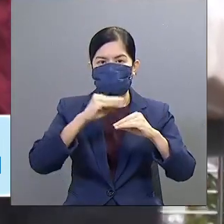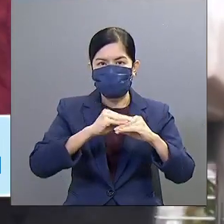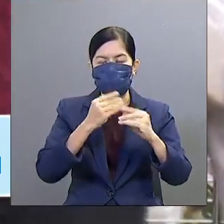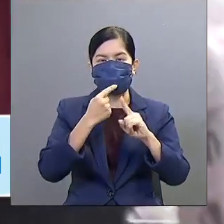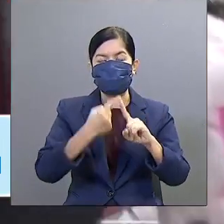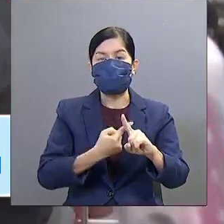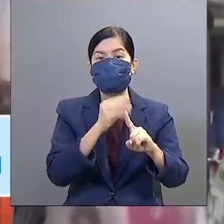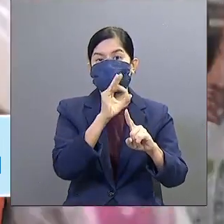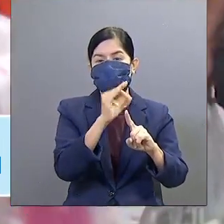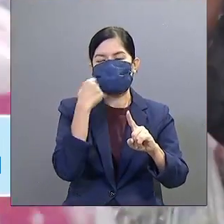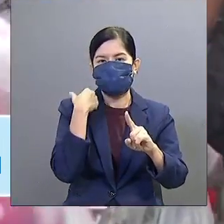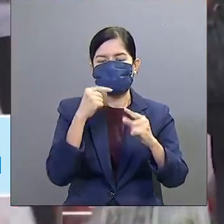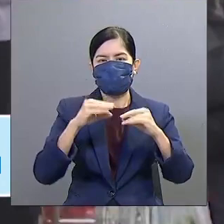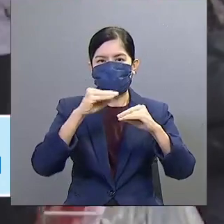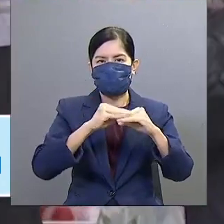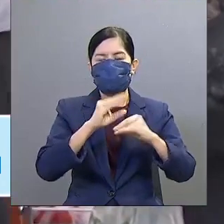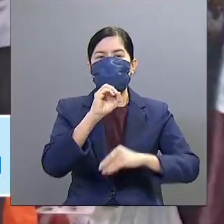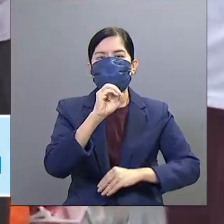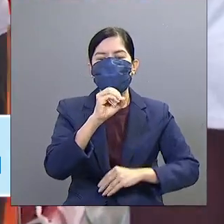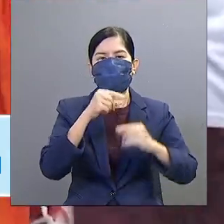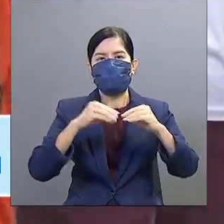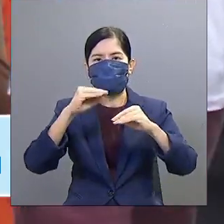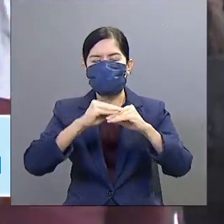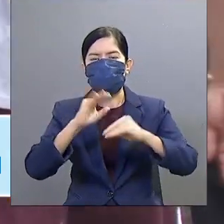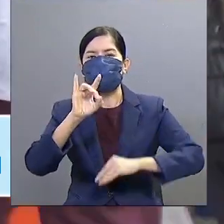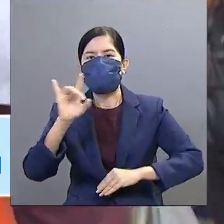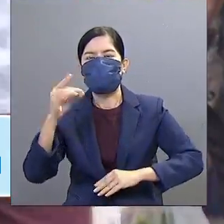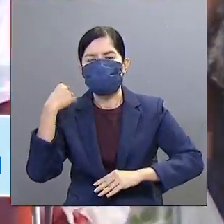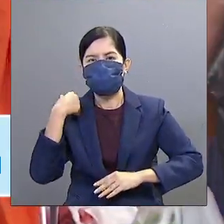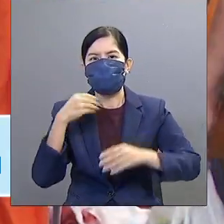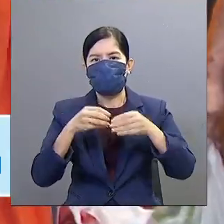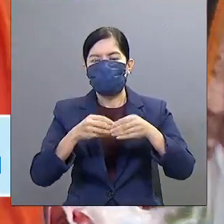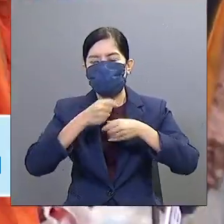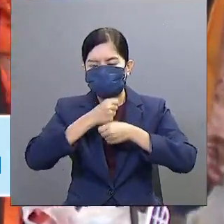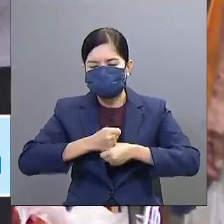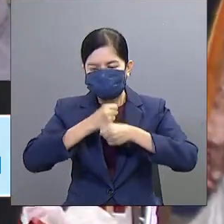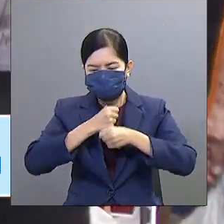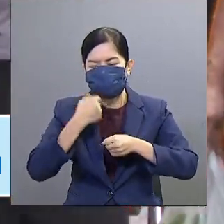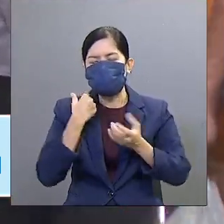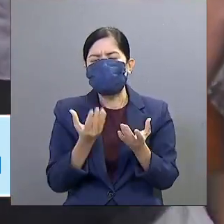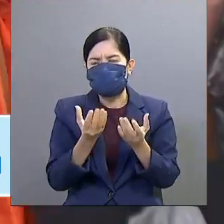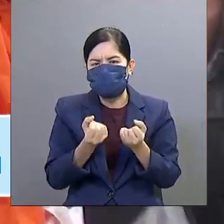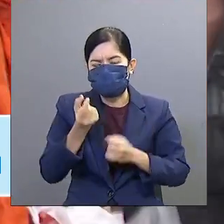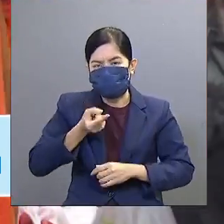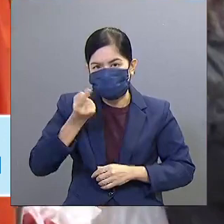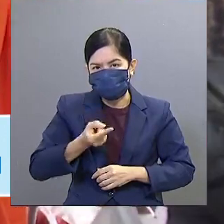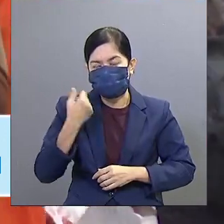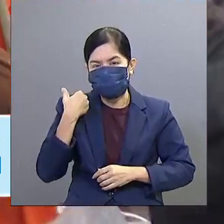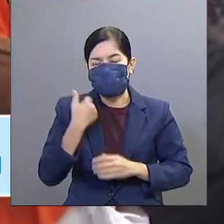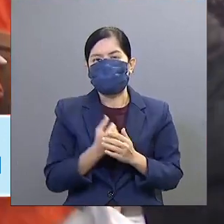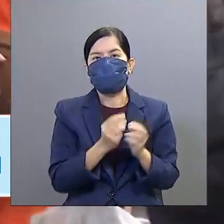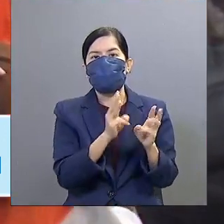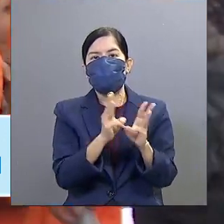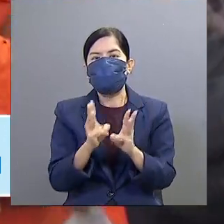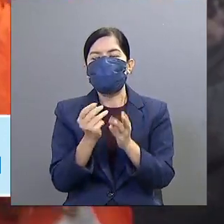น2565ครับซึ่งผู้สูงอายุที่มีคุณสมบัติตามเกณฑ์นั้นได้รับเป็นประจำอยู่แล้วทุกเดือนโดยมีหลักเกณฑ์ในการช่วยเหลือผู้สูงอายุที่ล